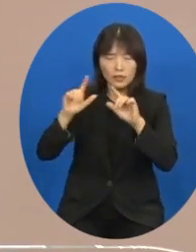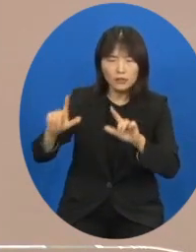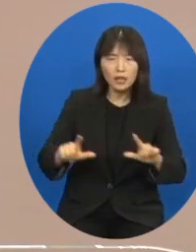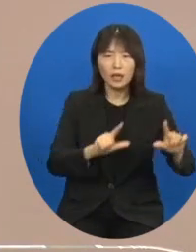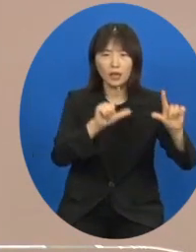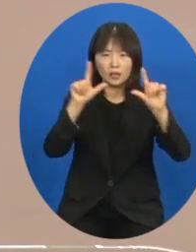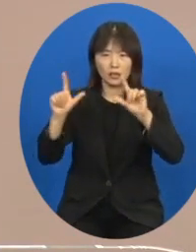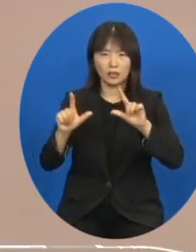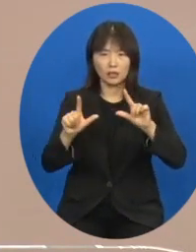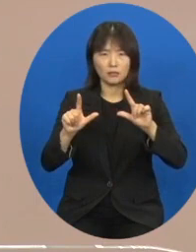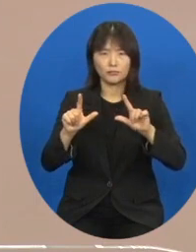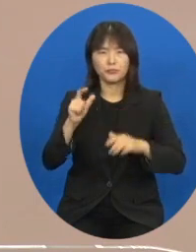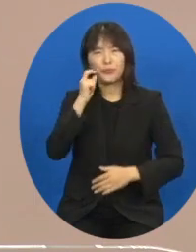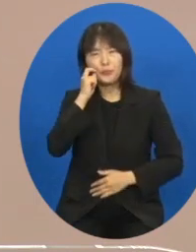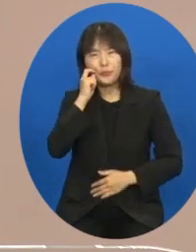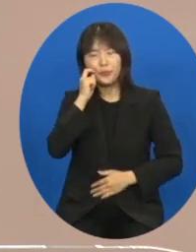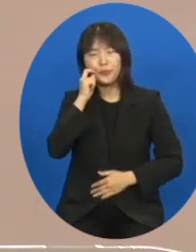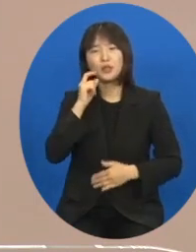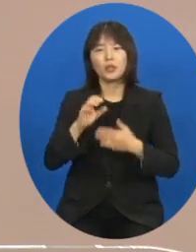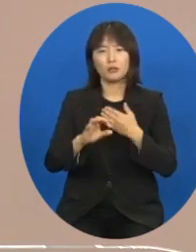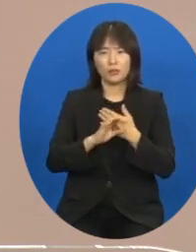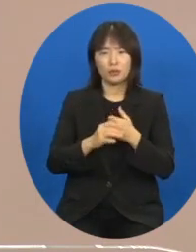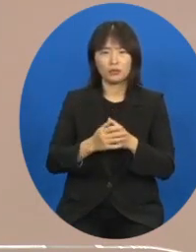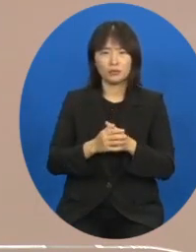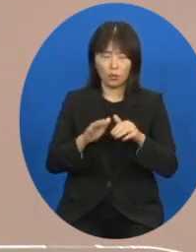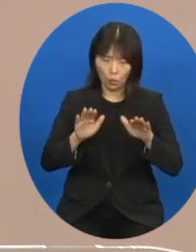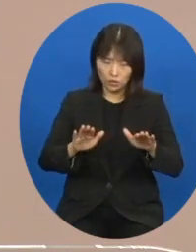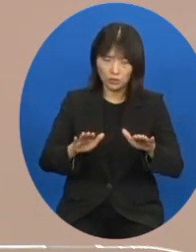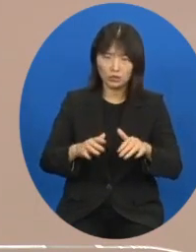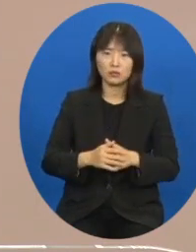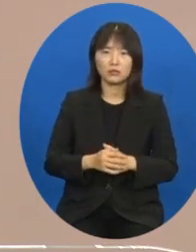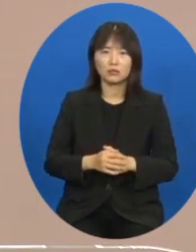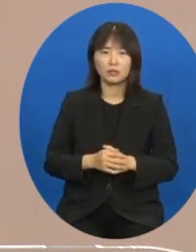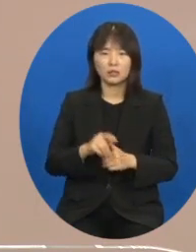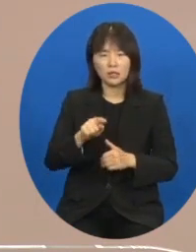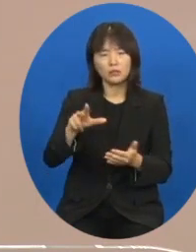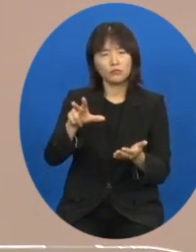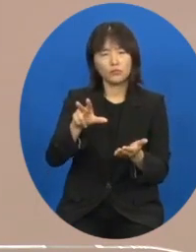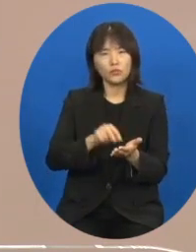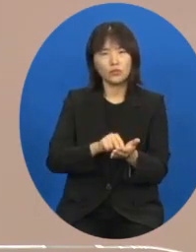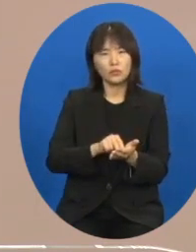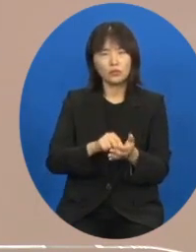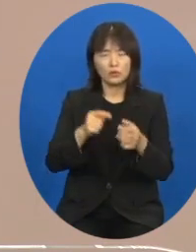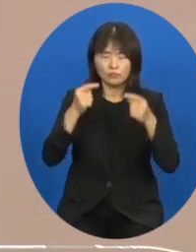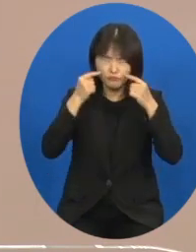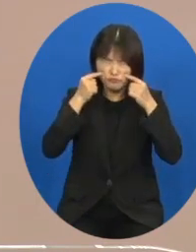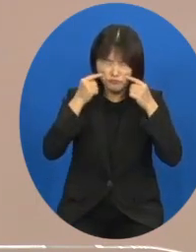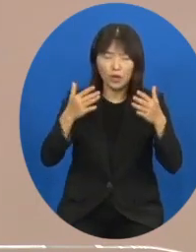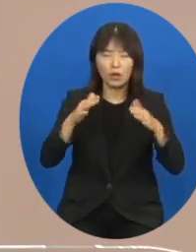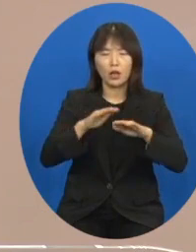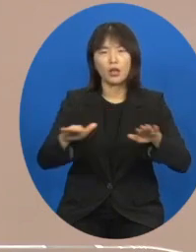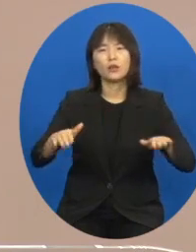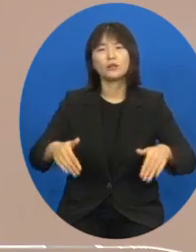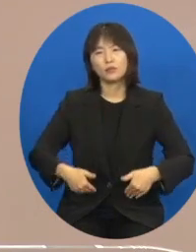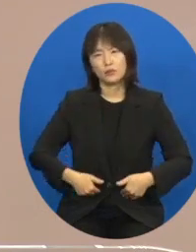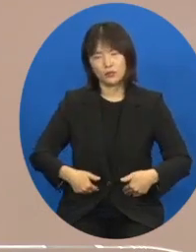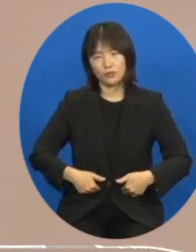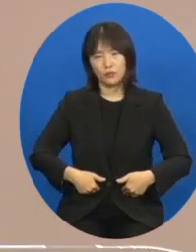살지 않았다면, 여러분 오늘 이 문제는 분명하게 해결해야 하는 겁니다.